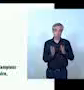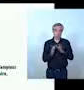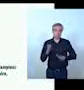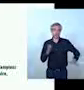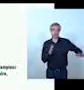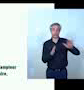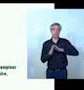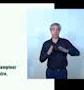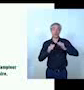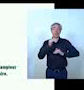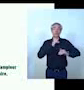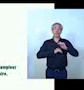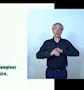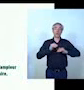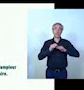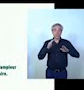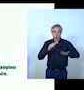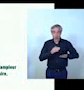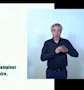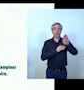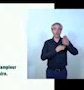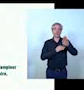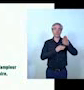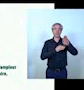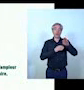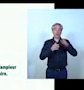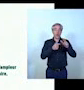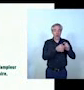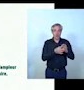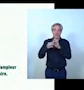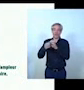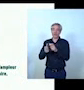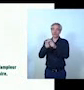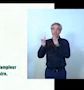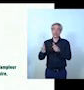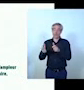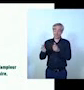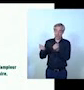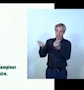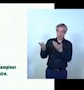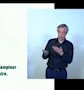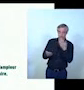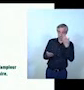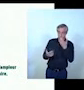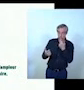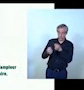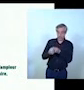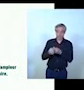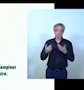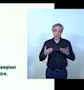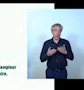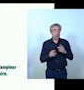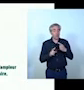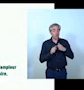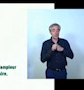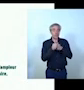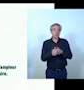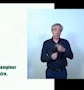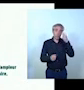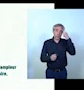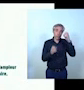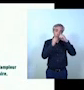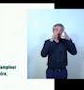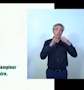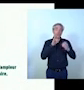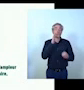métropolitain au plus près des besoins exprimés par les entreprises. Cette anticipation, nous l'appliquons également à penser à un